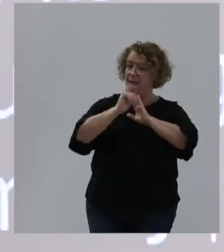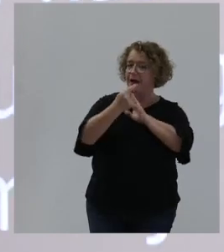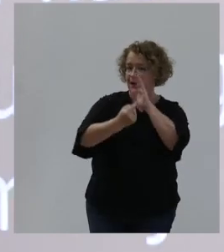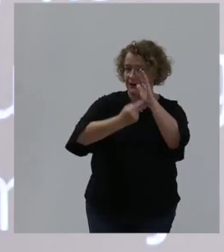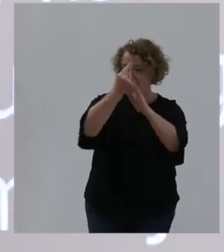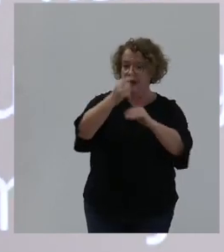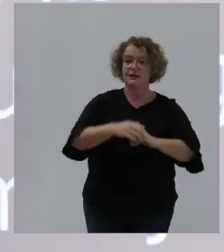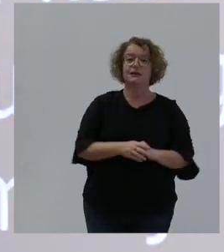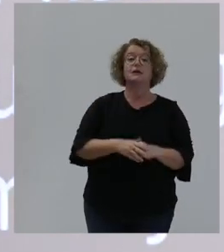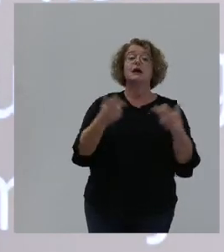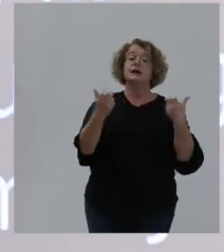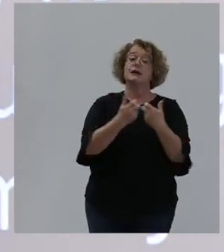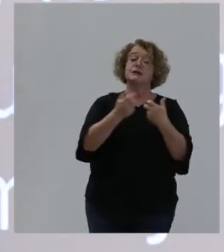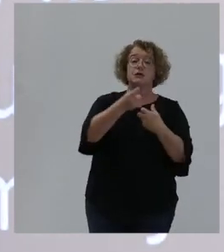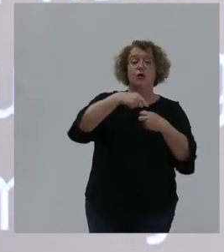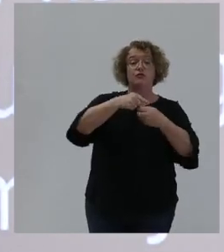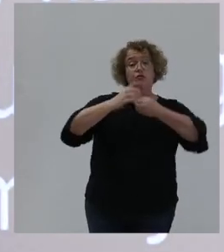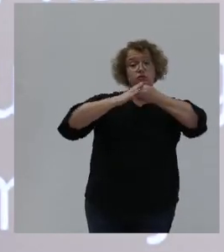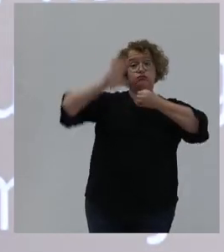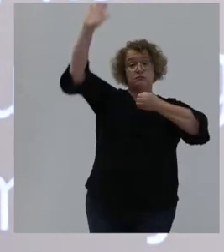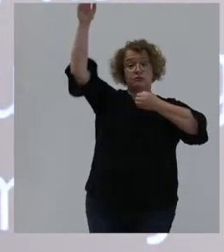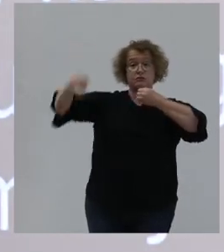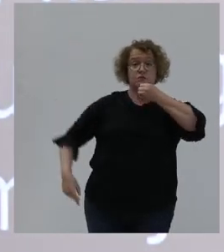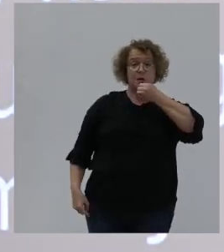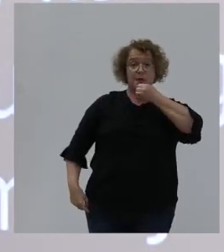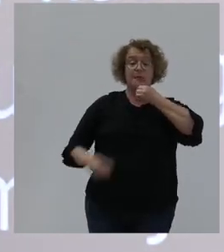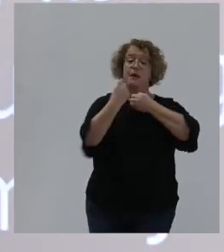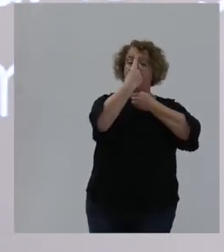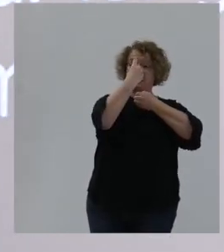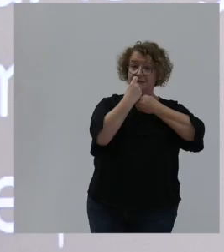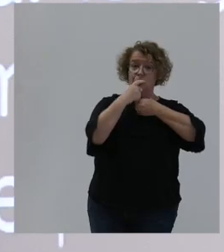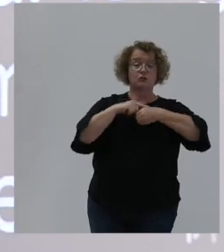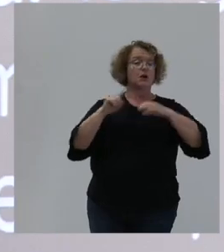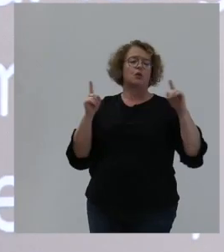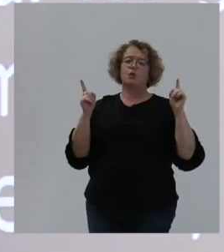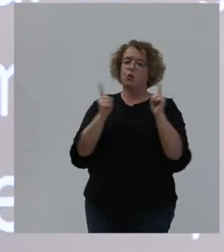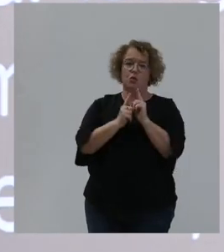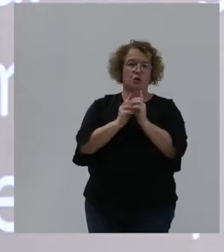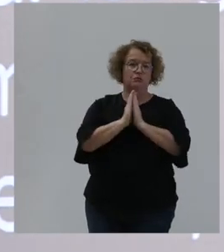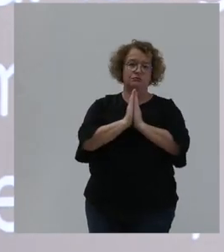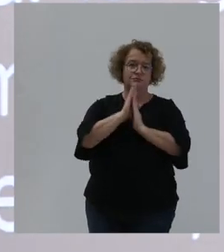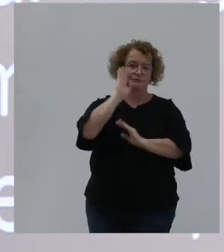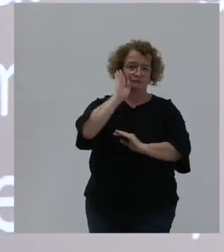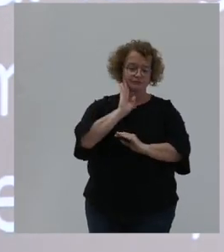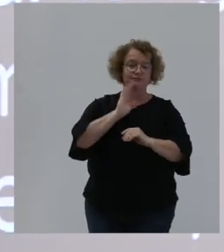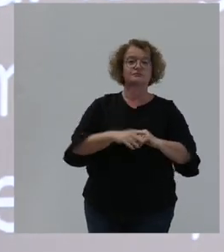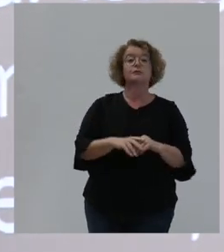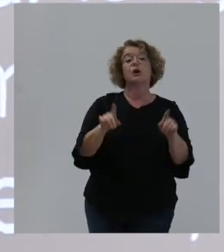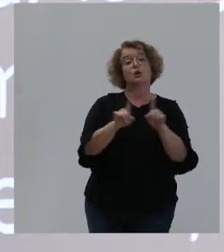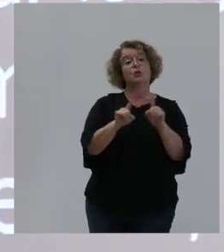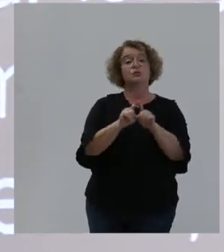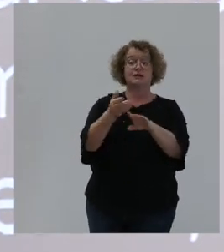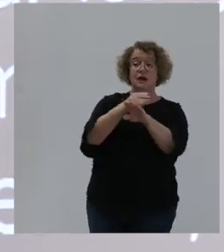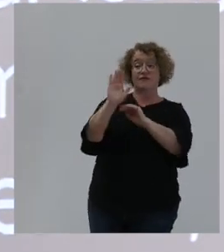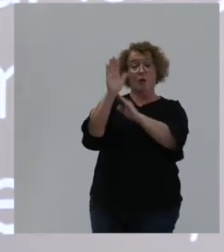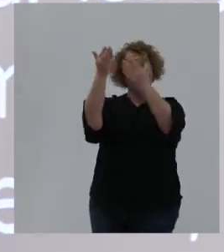demanderai, si vous voulez poser une question, prendre la parole, de faire des interventions courtes, si possible, et s'il vous plaît, de vous